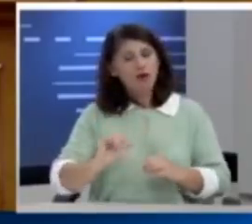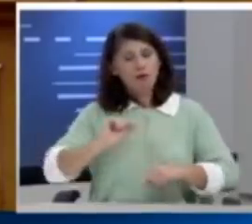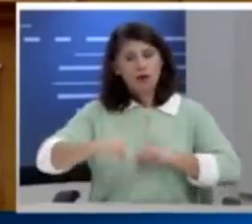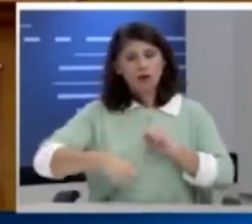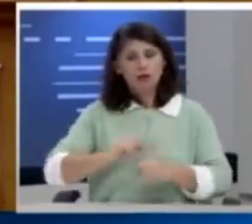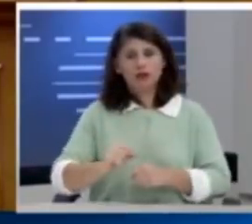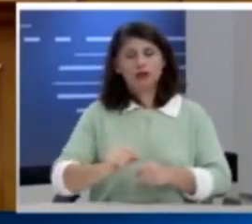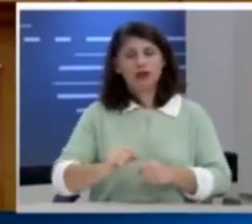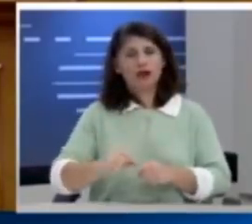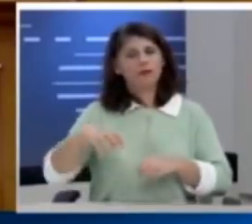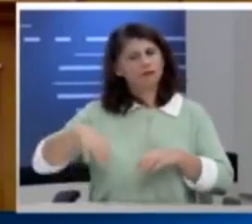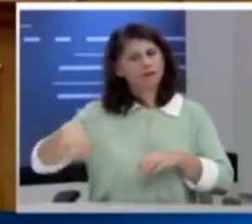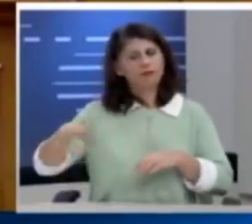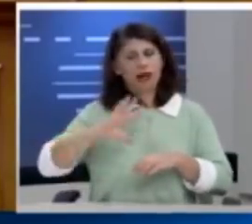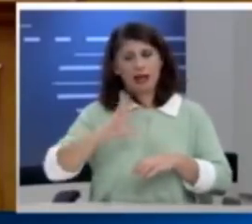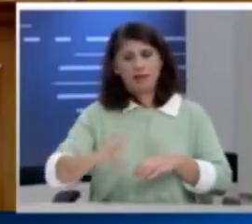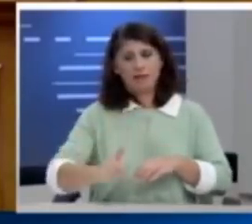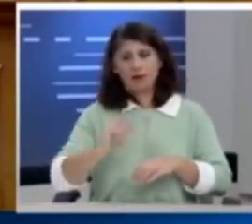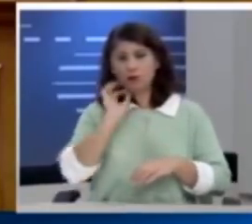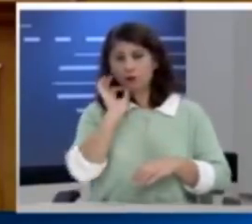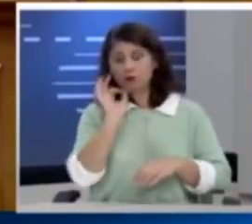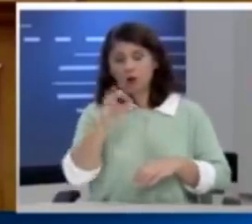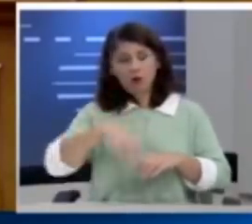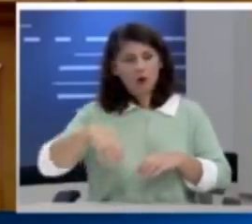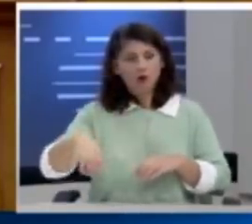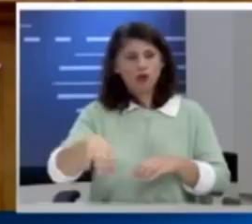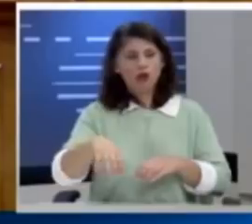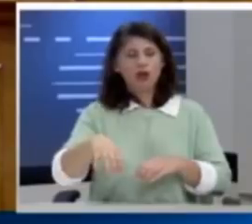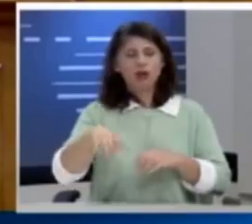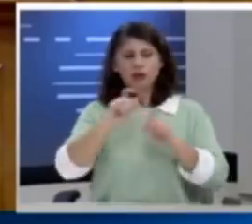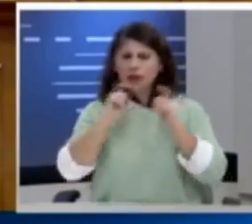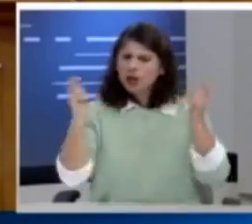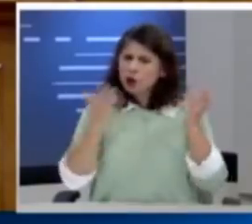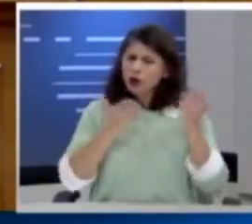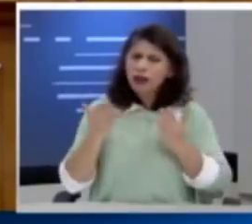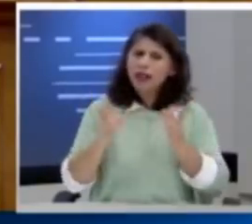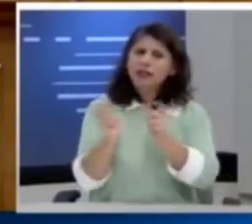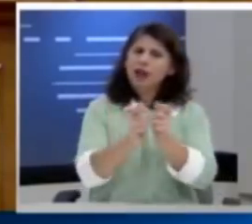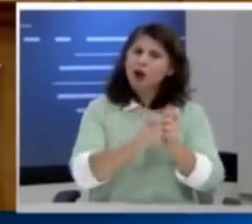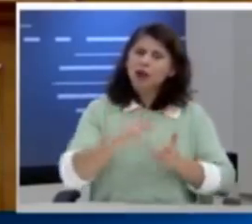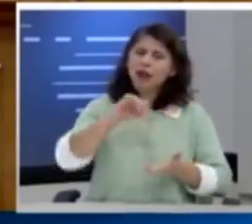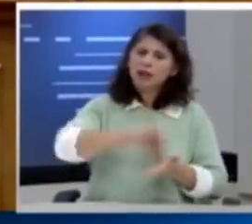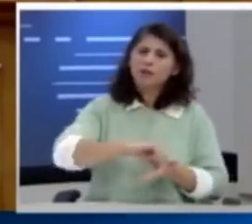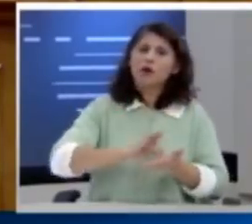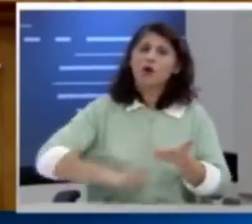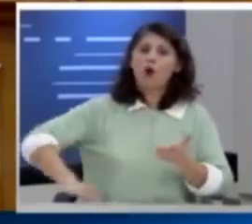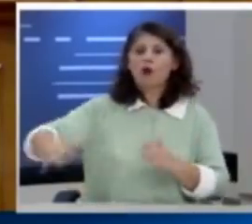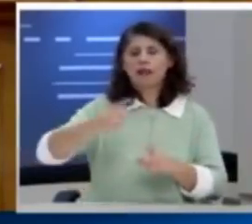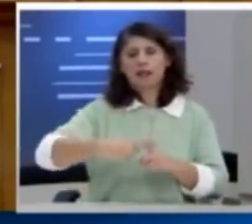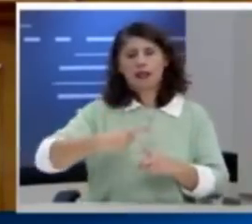αγωνίζονται από τα μετερίζια τα καθημερινά στους τόπους δουλειάς, στις σχολές, στα σχολιά, στα χωριά και στις πόλεις της πατρίδας